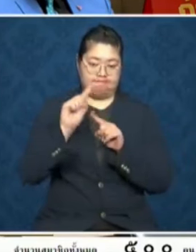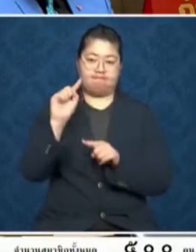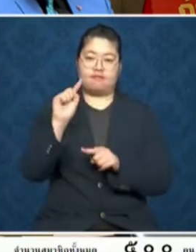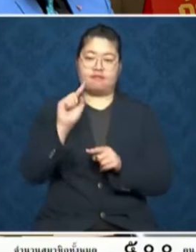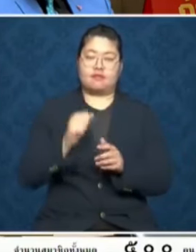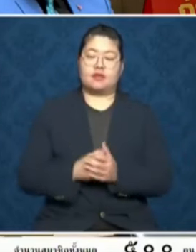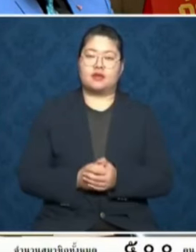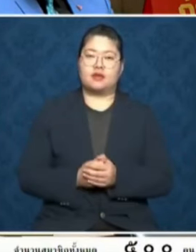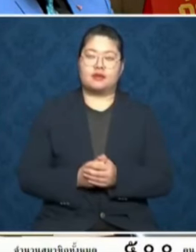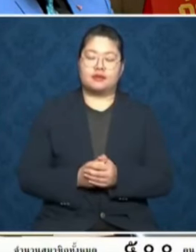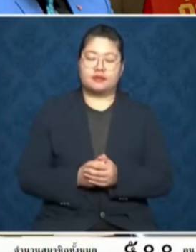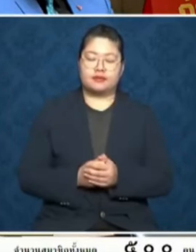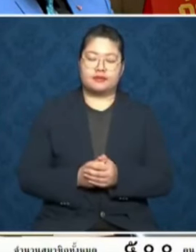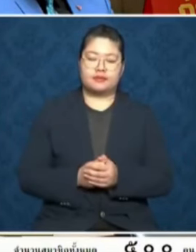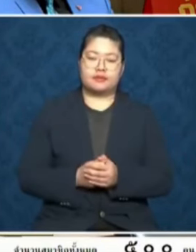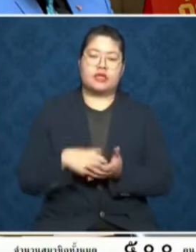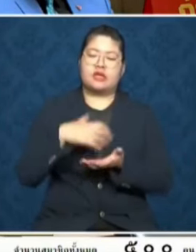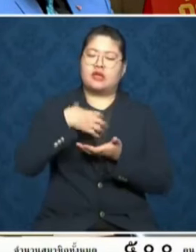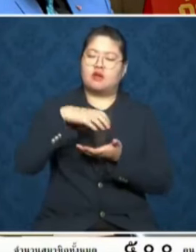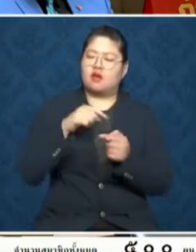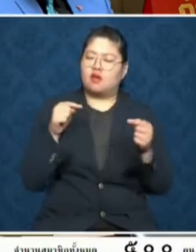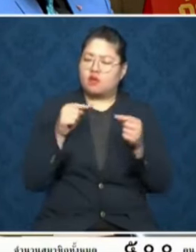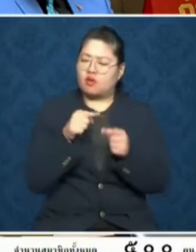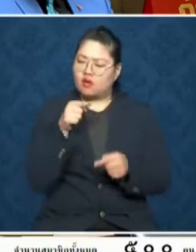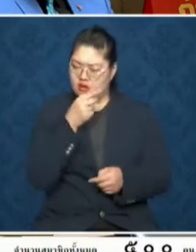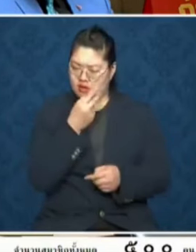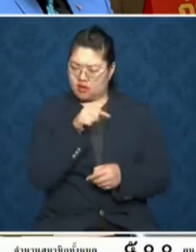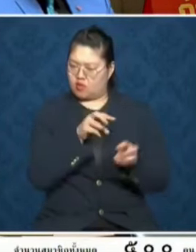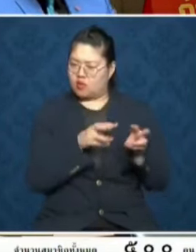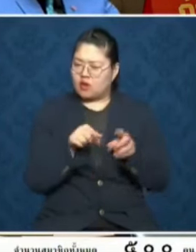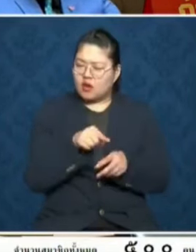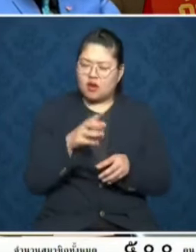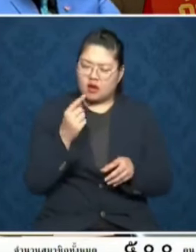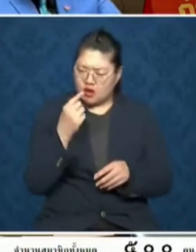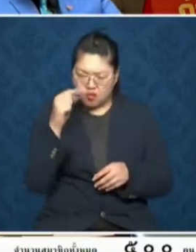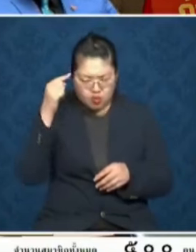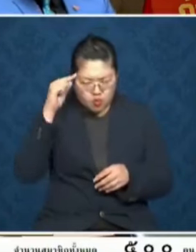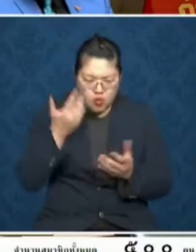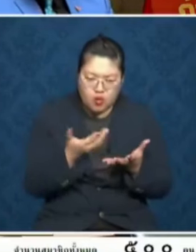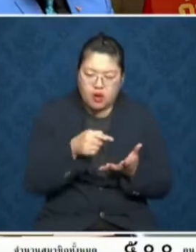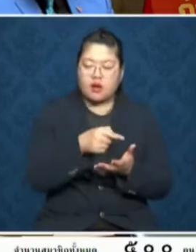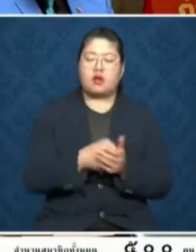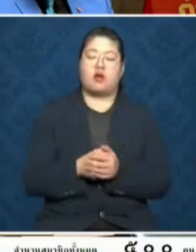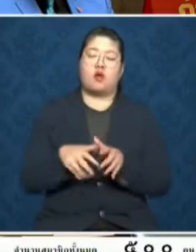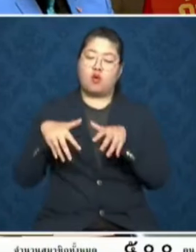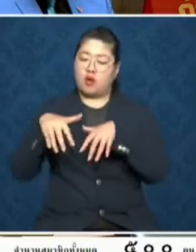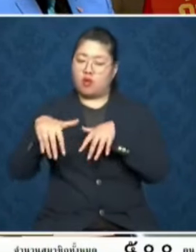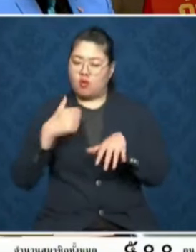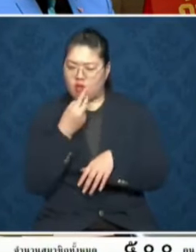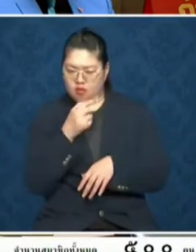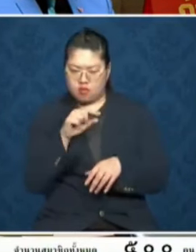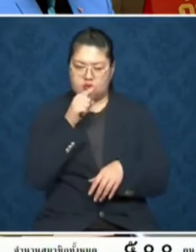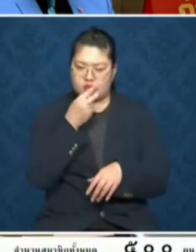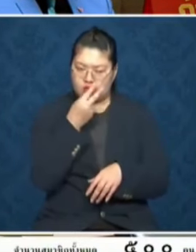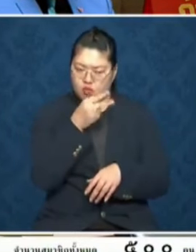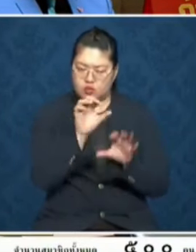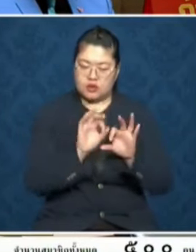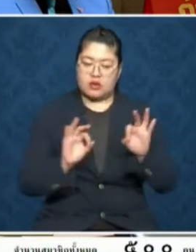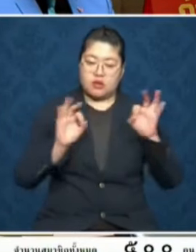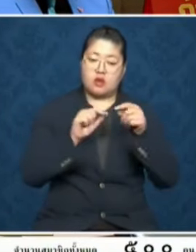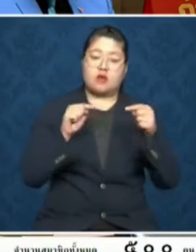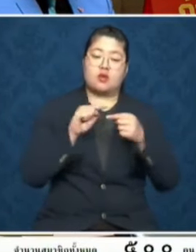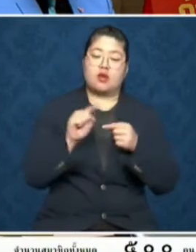กสิ่งที่จะต้องพูดถึงวงจรปริศนานี้มีเรื่องนึงค่ะที่ผู้คนในสังคมมักจะจับตานั่นก็คือการเปิ